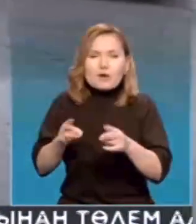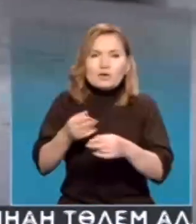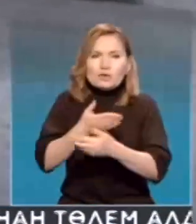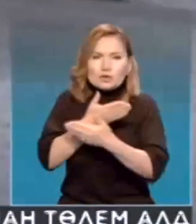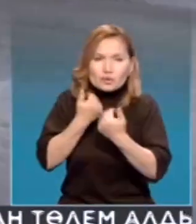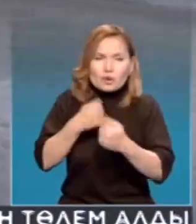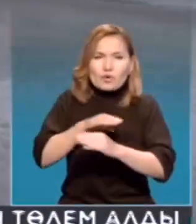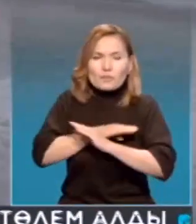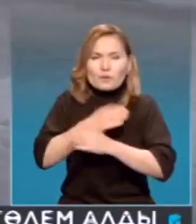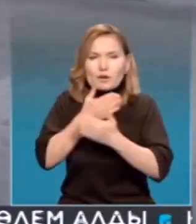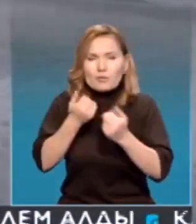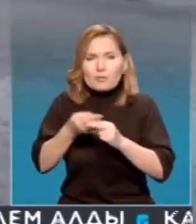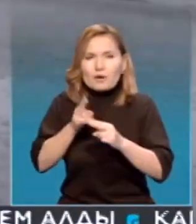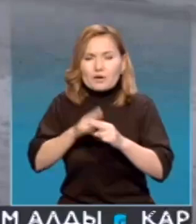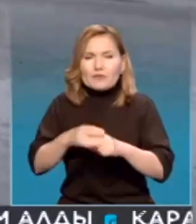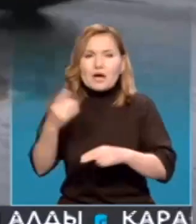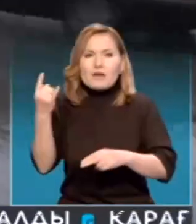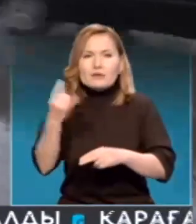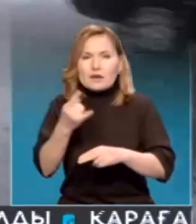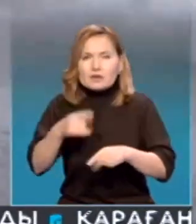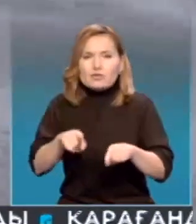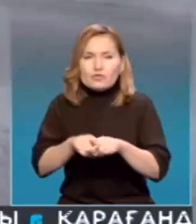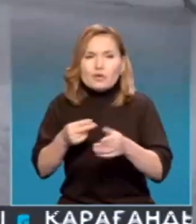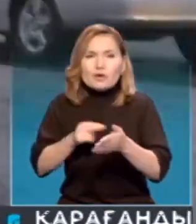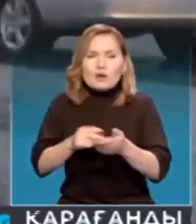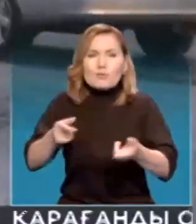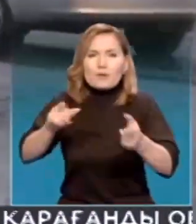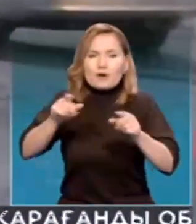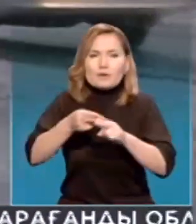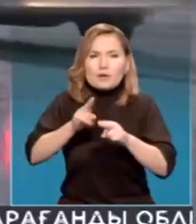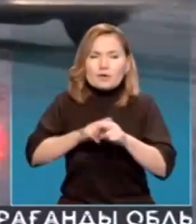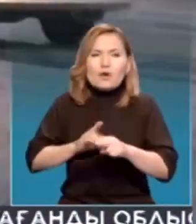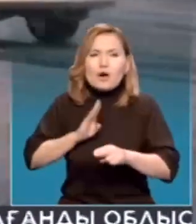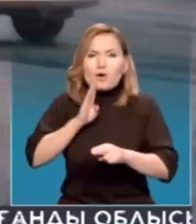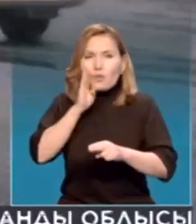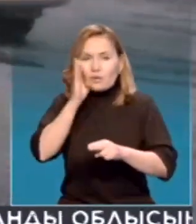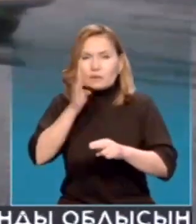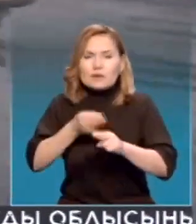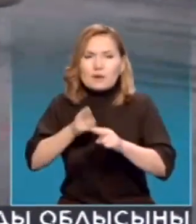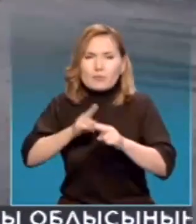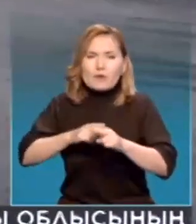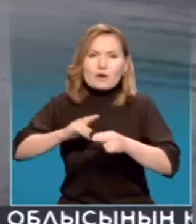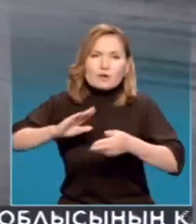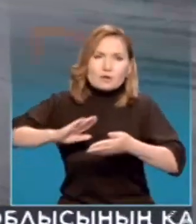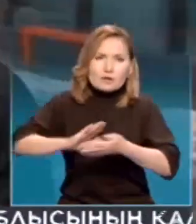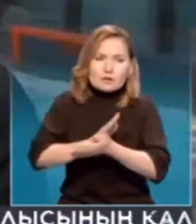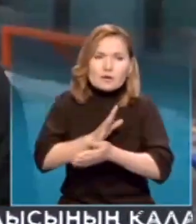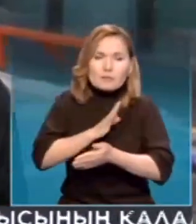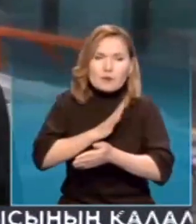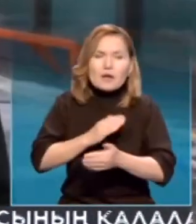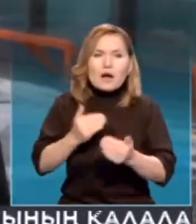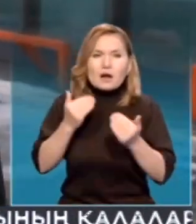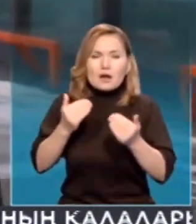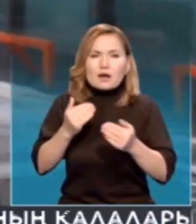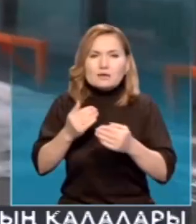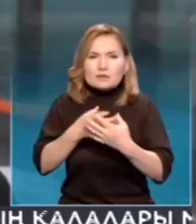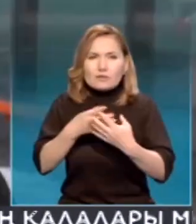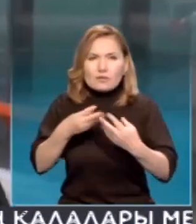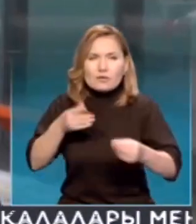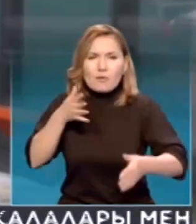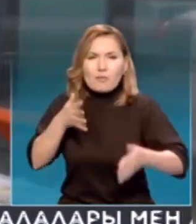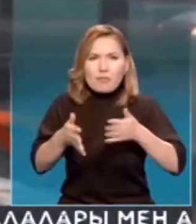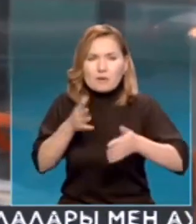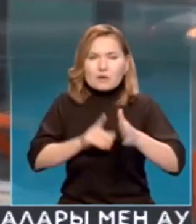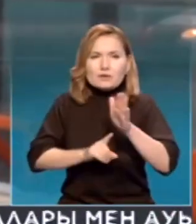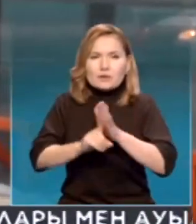такси жолақысын 3-4 есе көбейтіп жіберді. Таңертең көгайна болып жатқанымыз түстен кейін батпаққа айналды. Жаңбыр жауған бір түрлі болды.